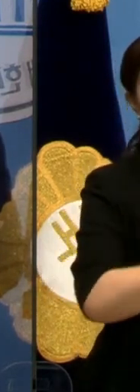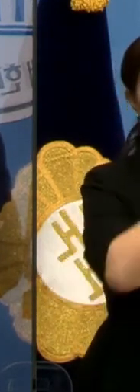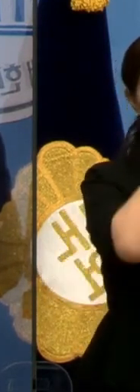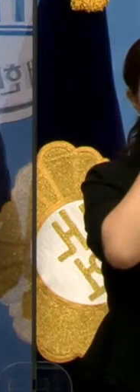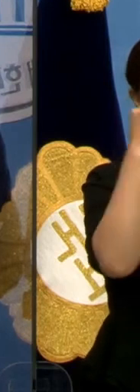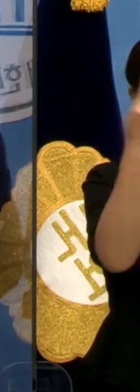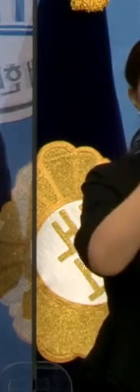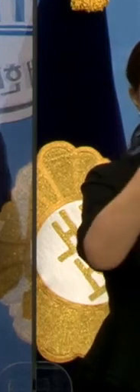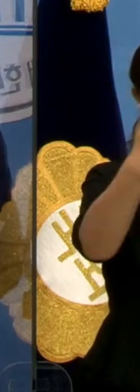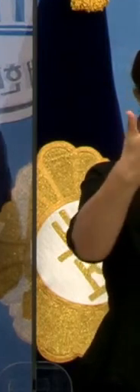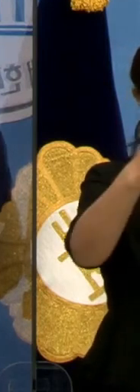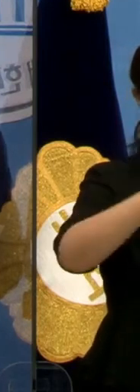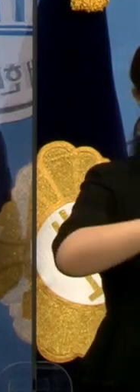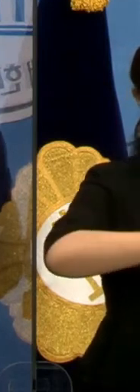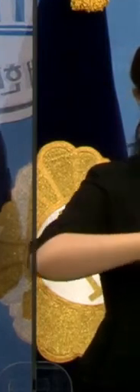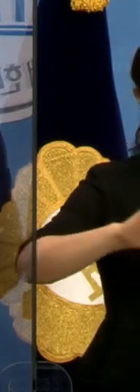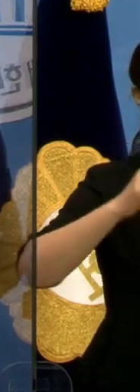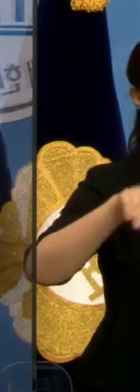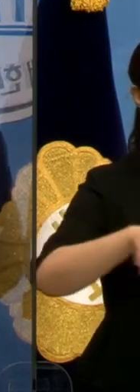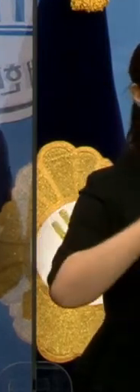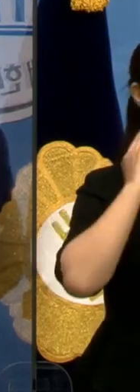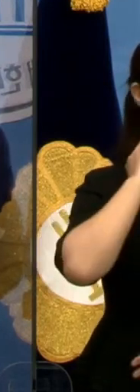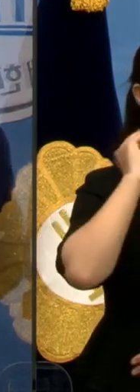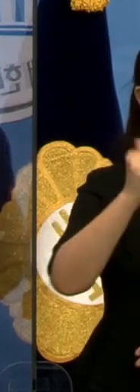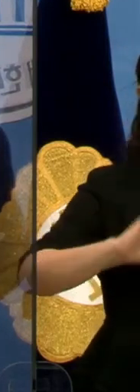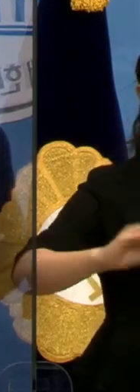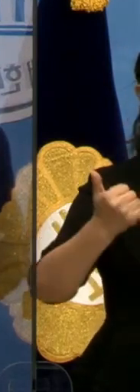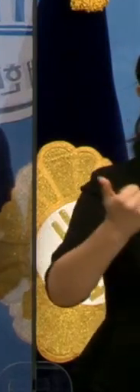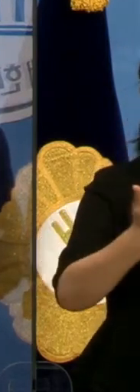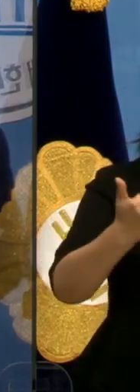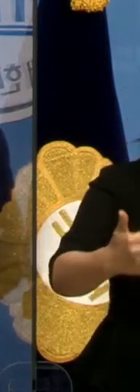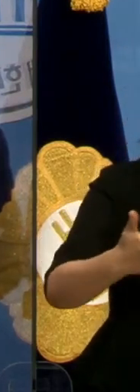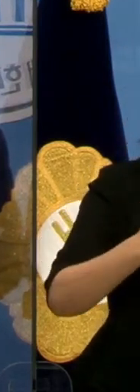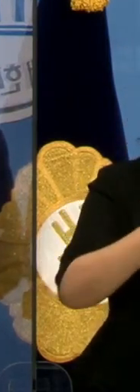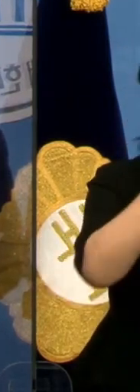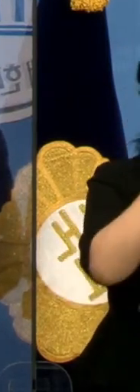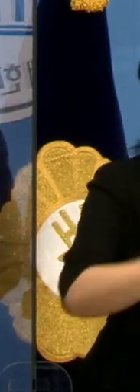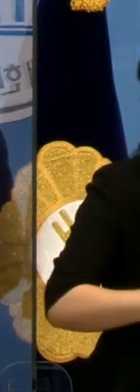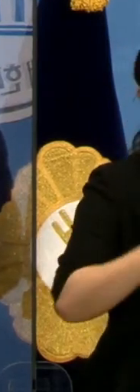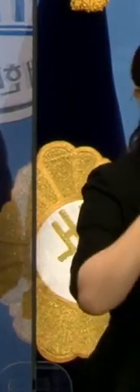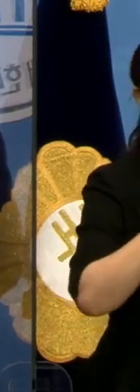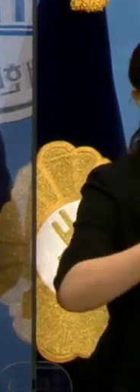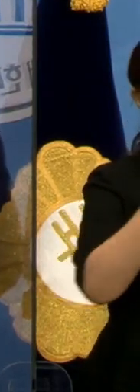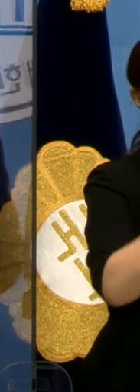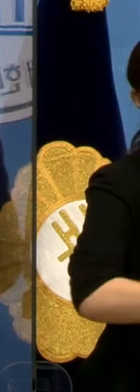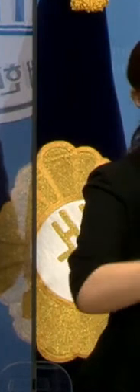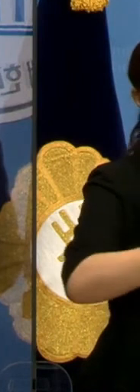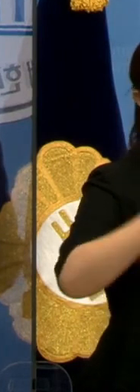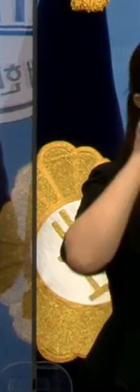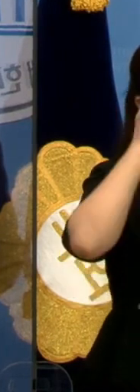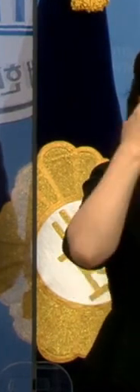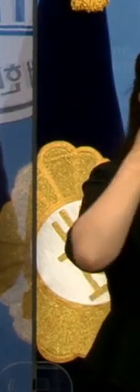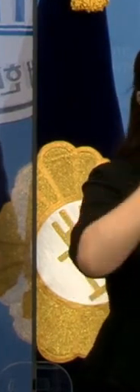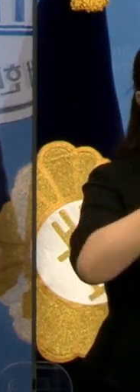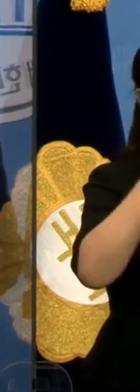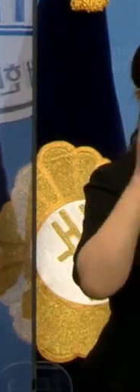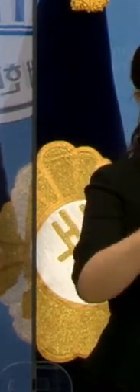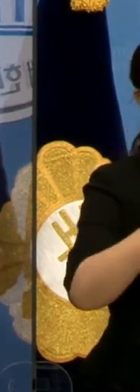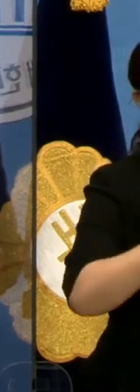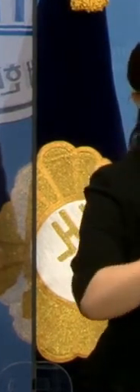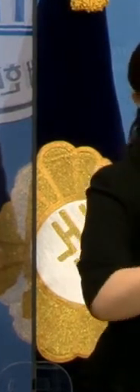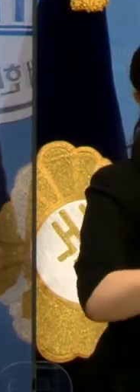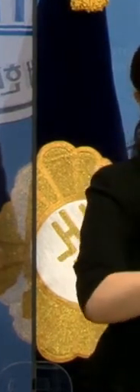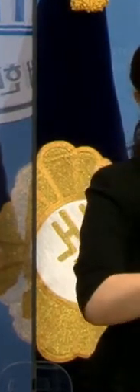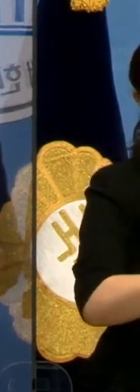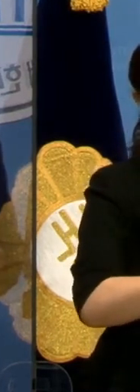대통령께서 국회에 제안하신 헌법 개정안에 토지 공개념을 강화한 배경도 그것입니다. 저는 토지 공개념을